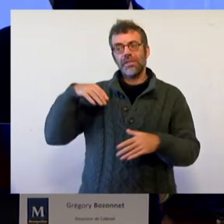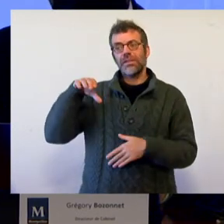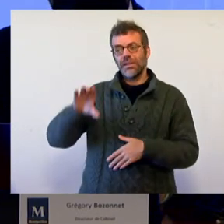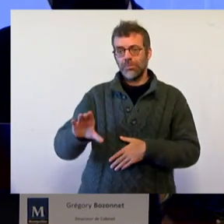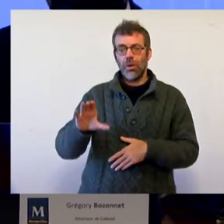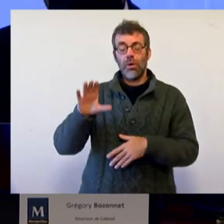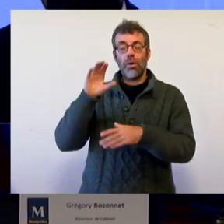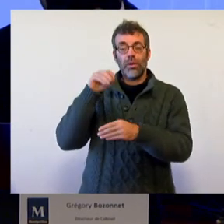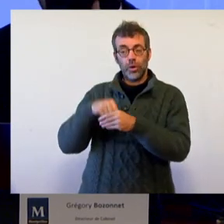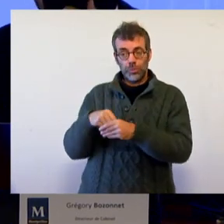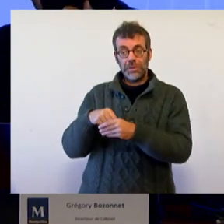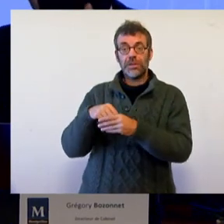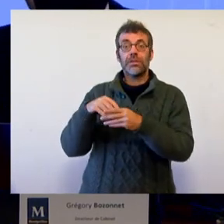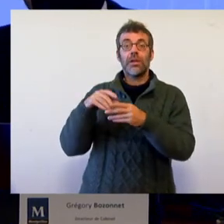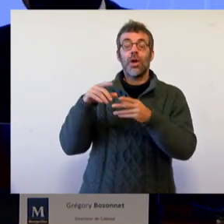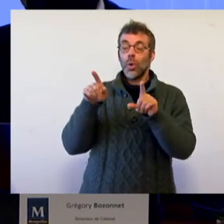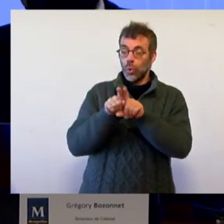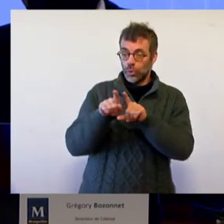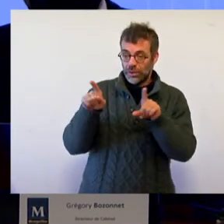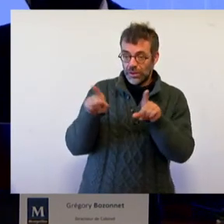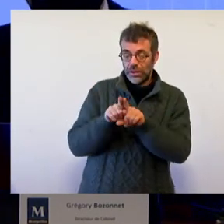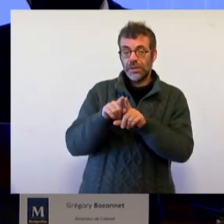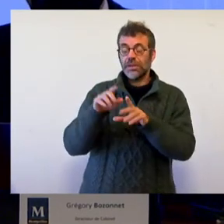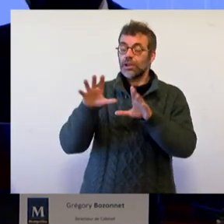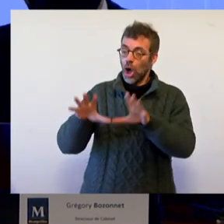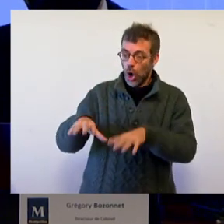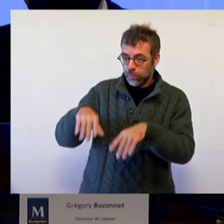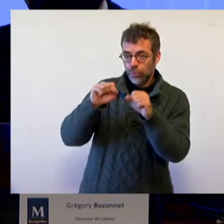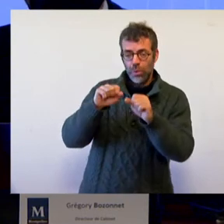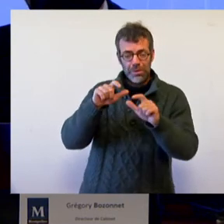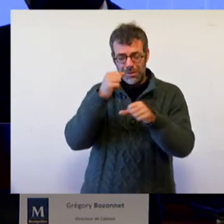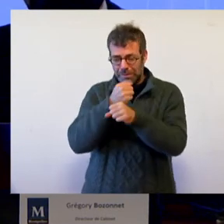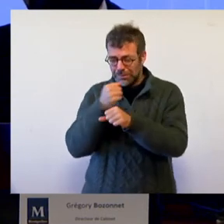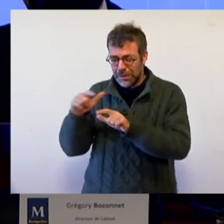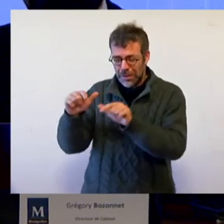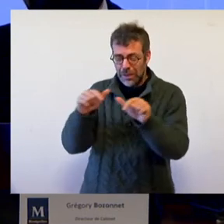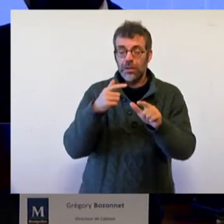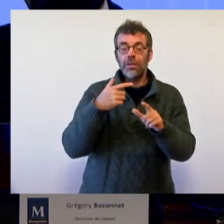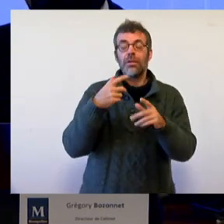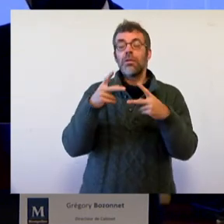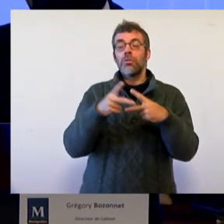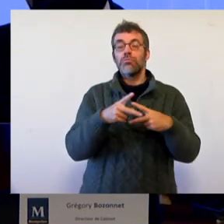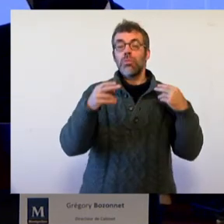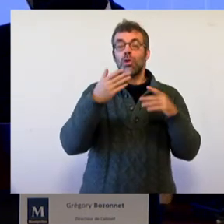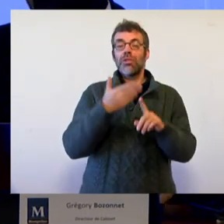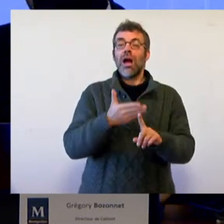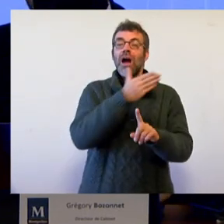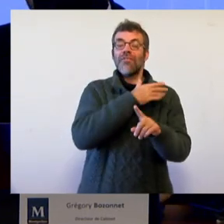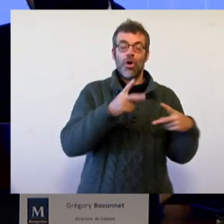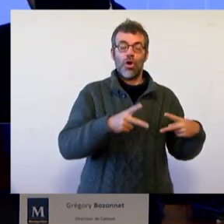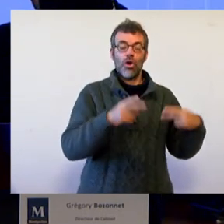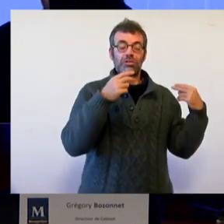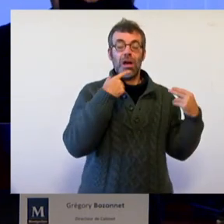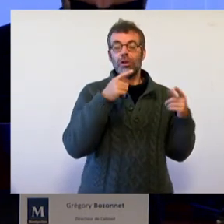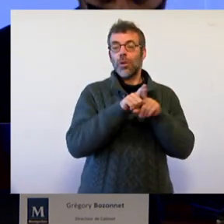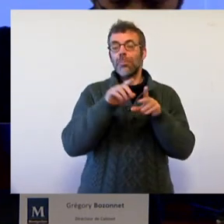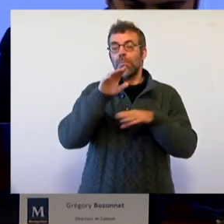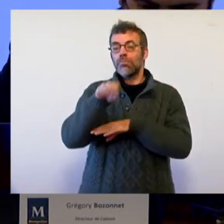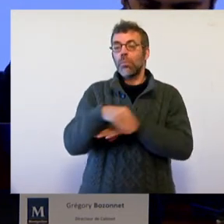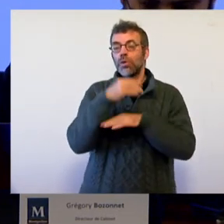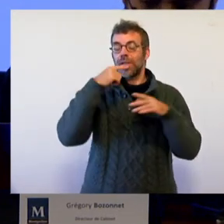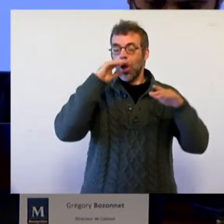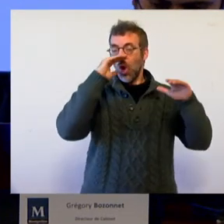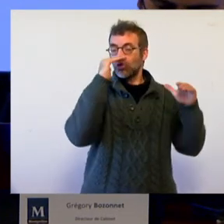l'emploi. Montpellier s'était endormi pendant le précédent mandat. Aujourd'hui, nous la réveillons. Ouvrir de nouveaux